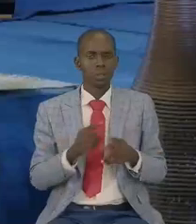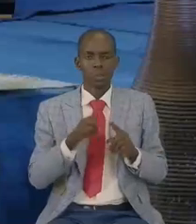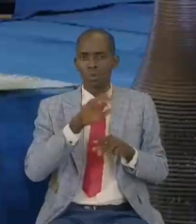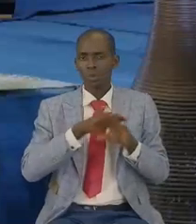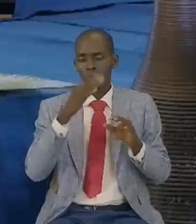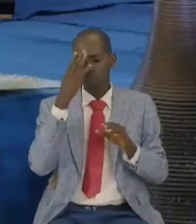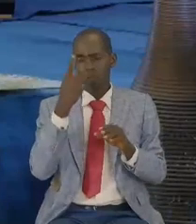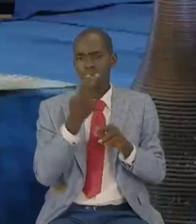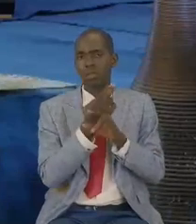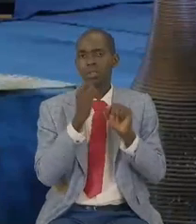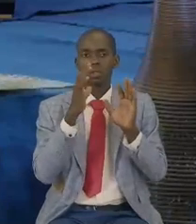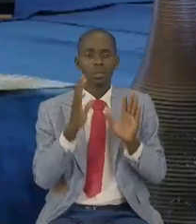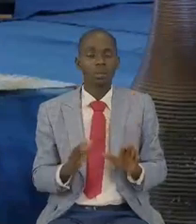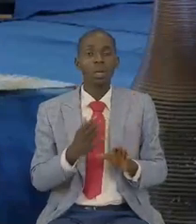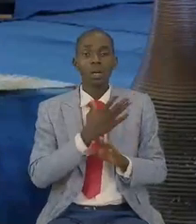Rédempteur,